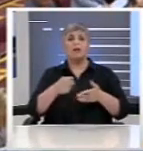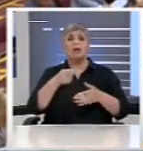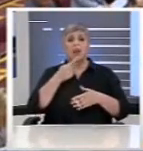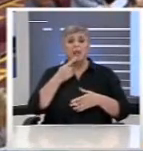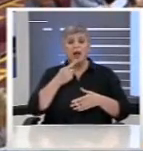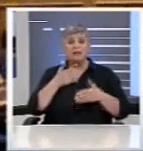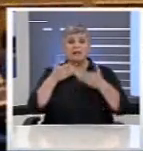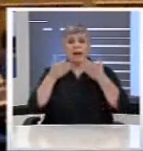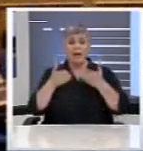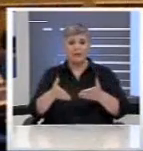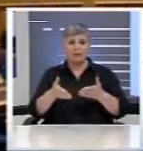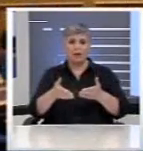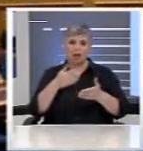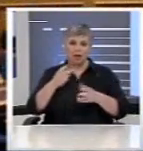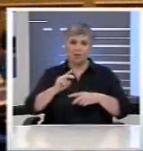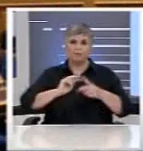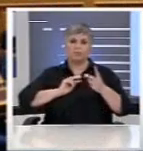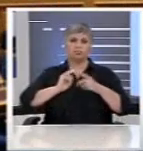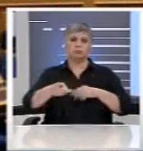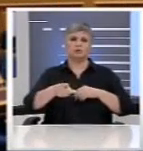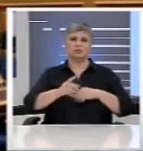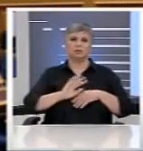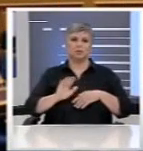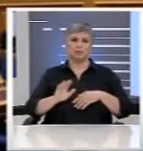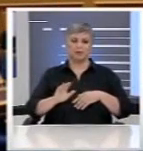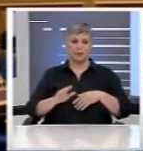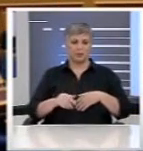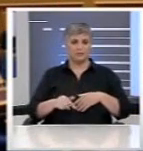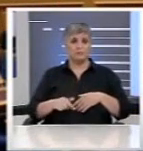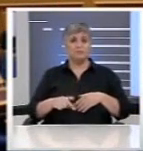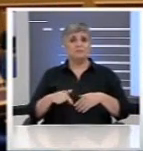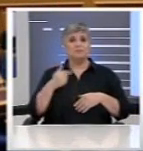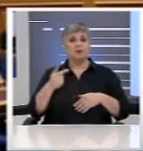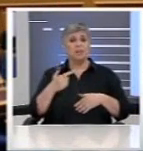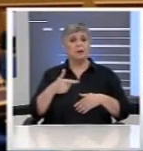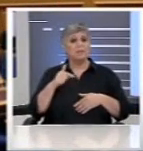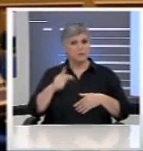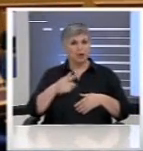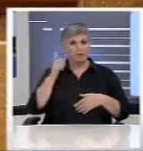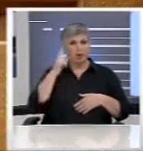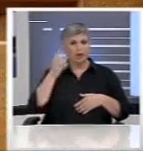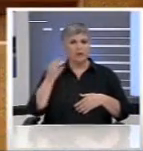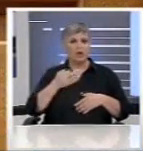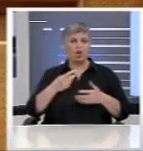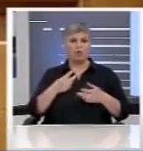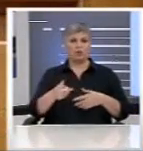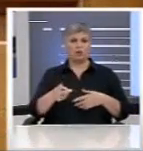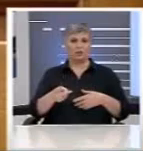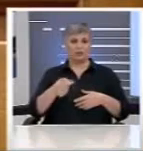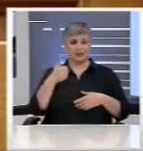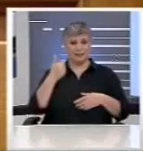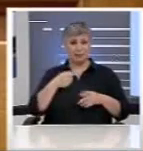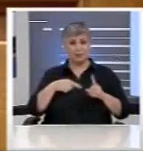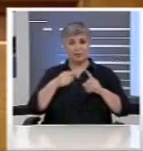Αυτά λέτε, κύριε Μητσοτάκη. Ήσυχα. Παρακαλώ, κύριε Κυπτήρη. Και αν με βάση την ίδια λογική σας προσθέσουμε και